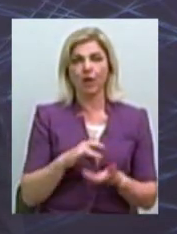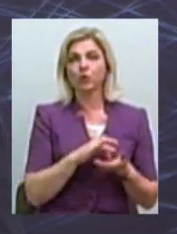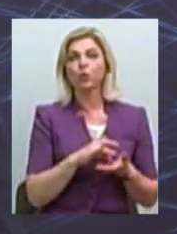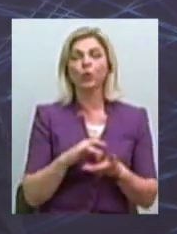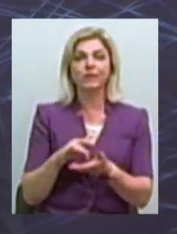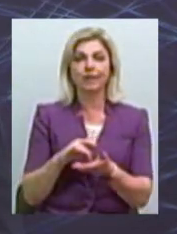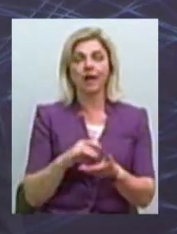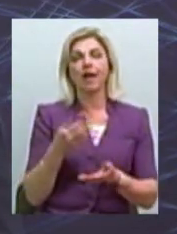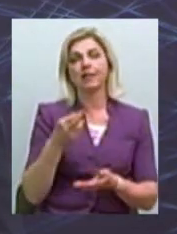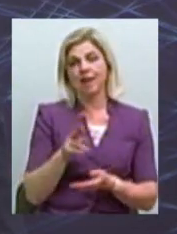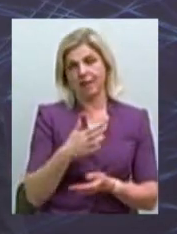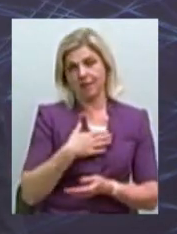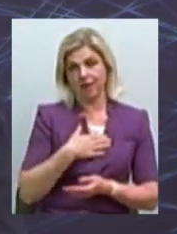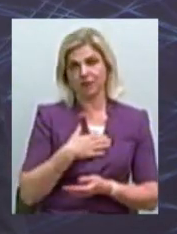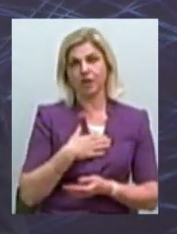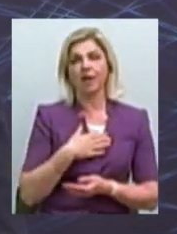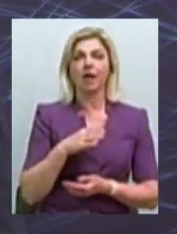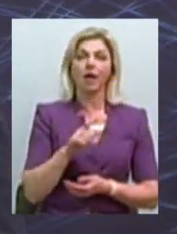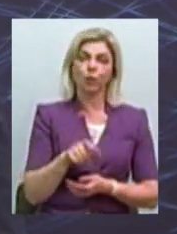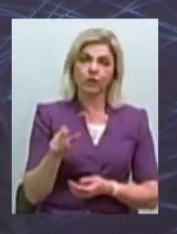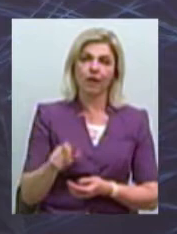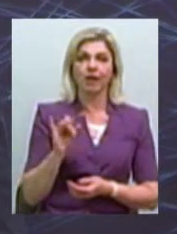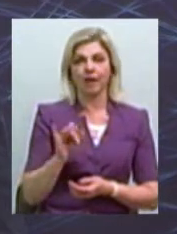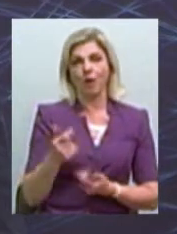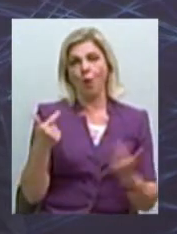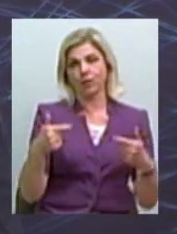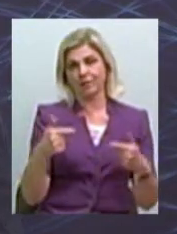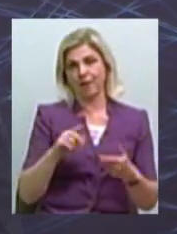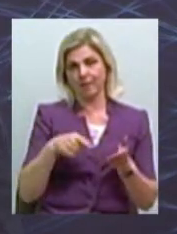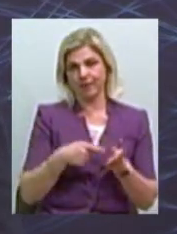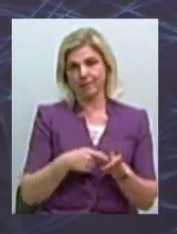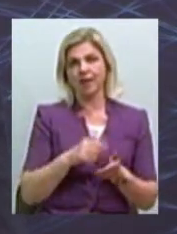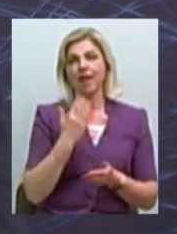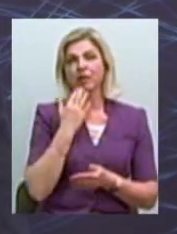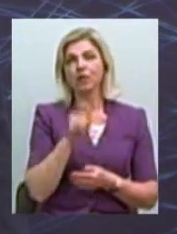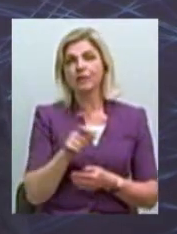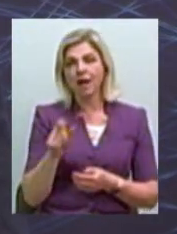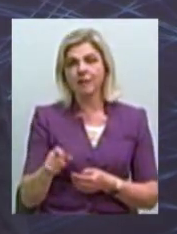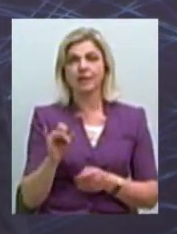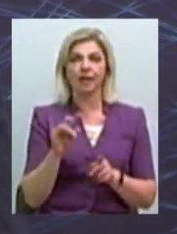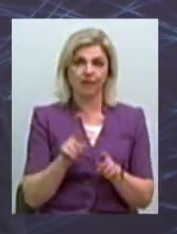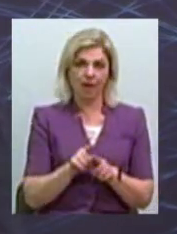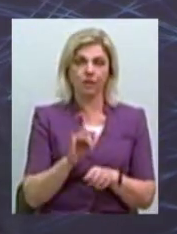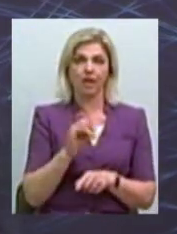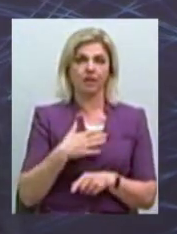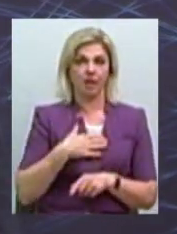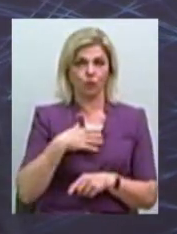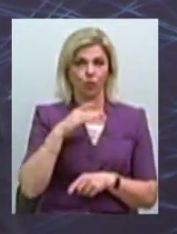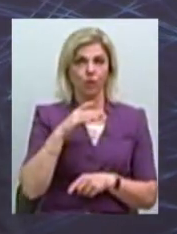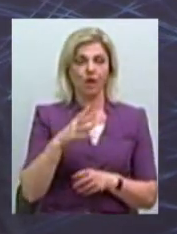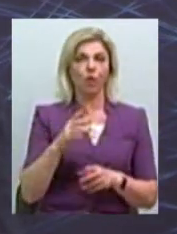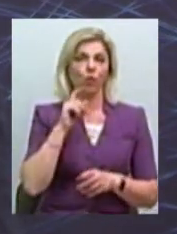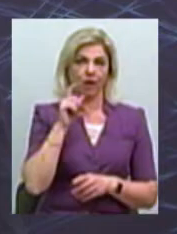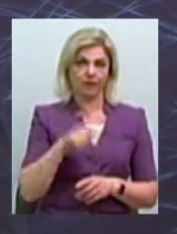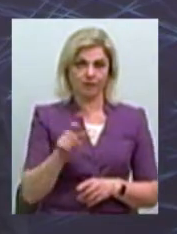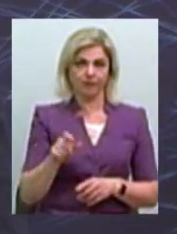екскурсії для наших, як для наших містян, для гостей міста, як іностранців, так і наших